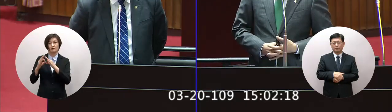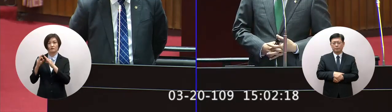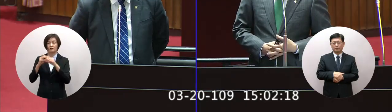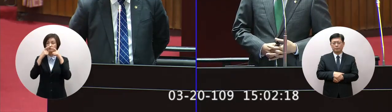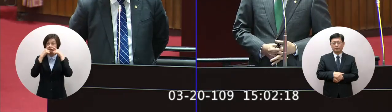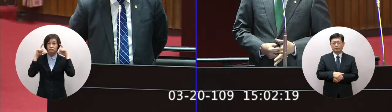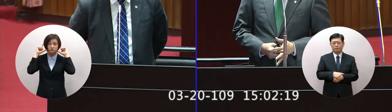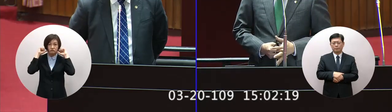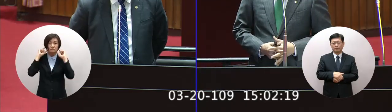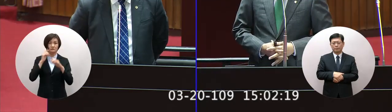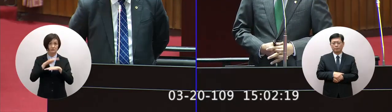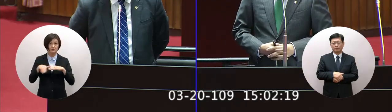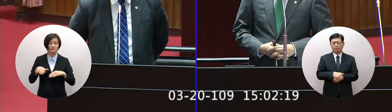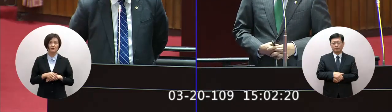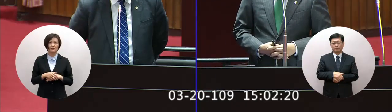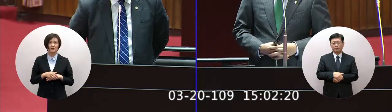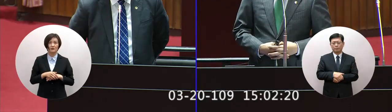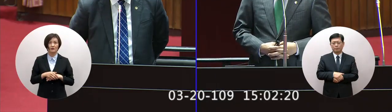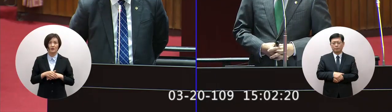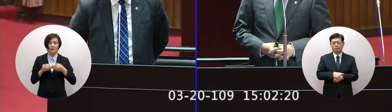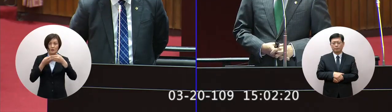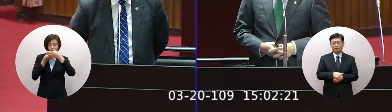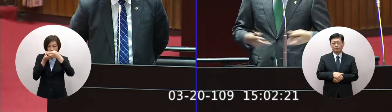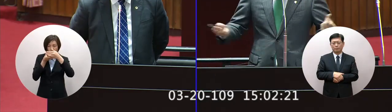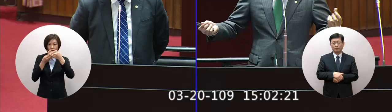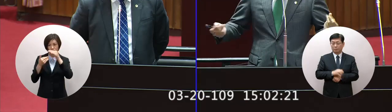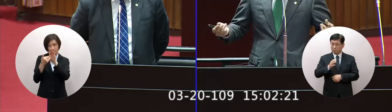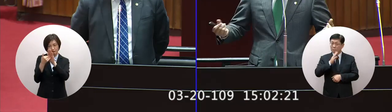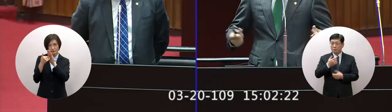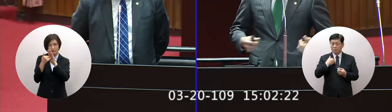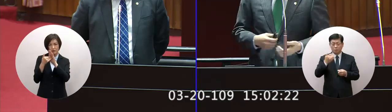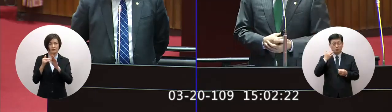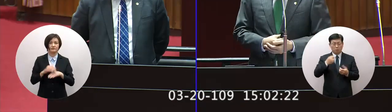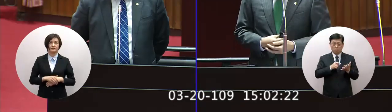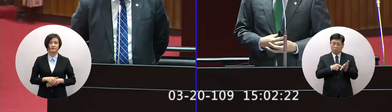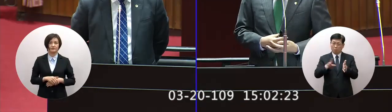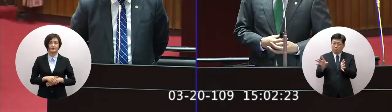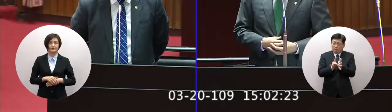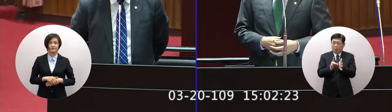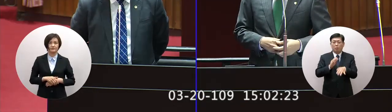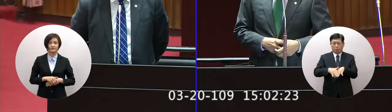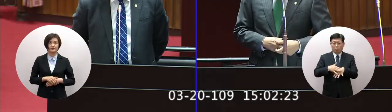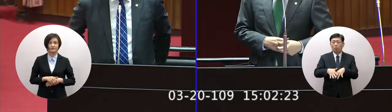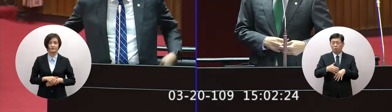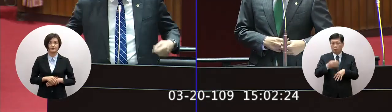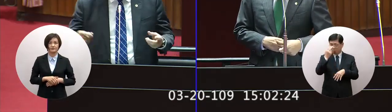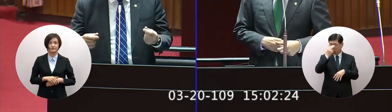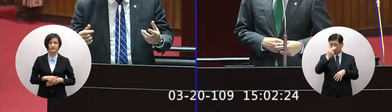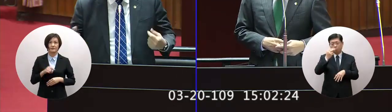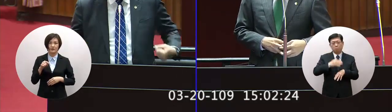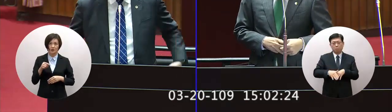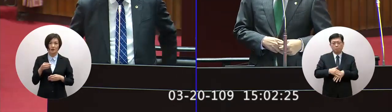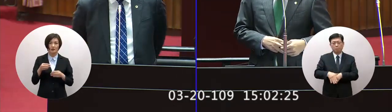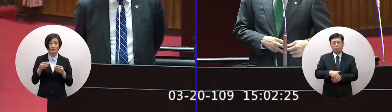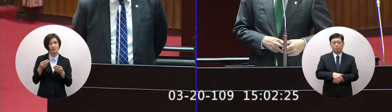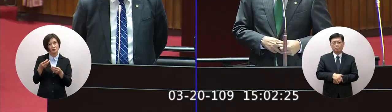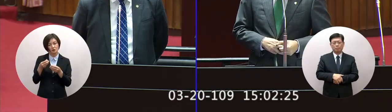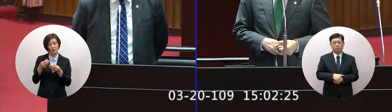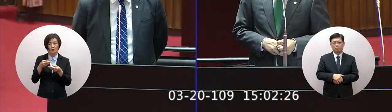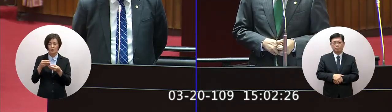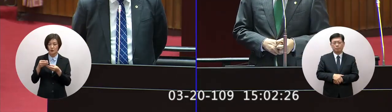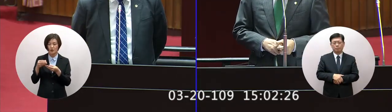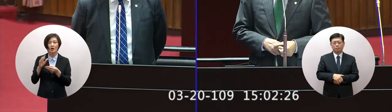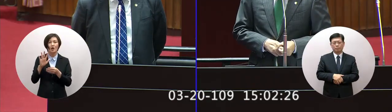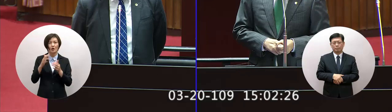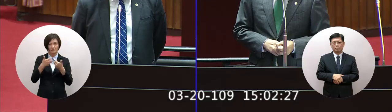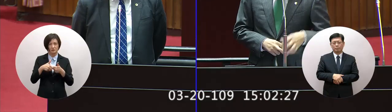会戴口罩，所以咳也不会咳在纸钞上了。 但是他手沾东西啊，一样啊， 对，一样 会有这个风险存在啊。 数钞的时候，这个都有